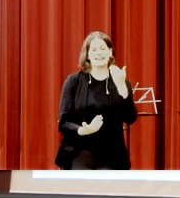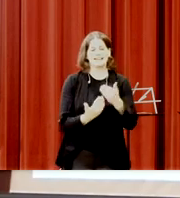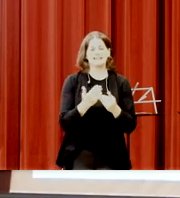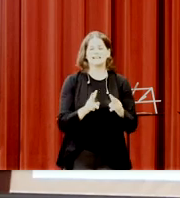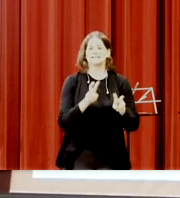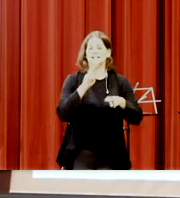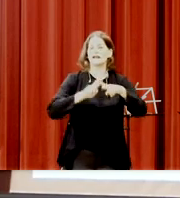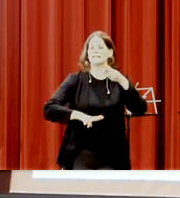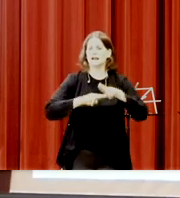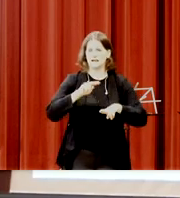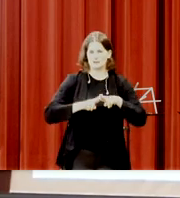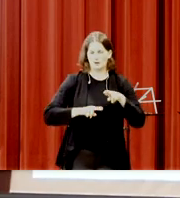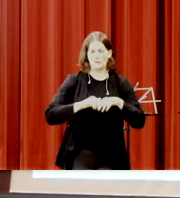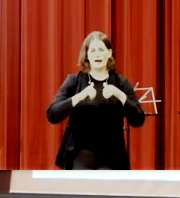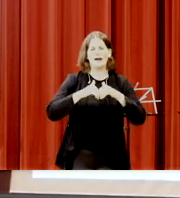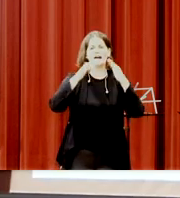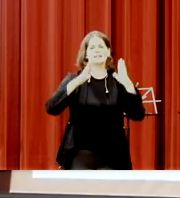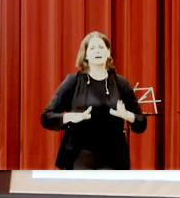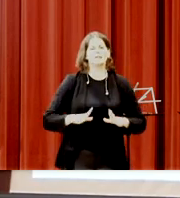Reubicar